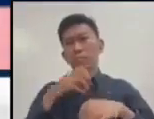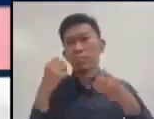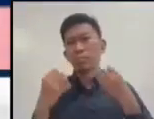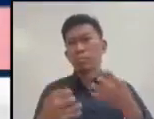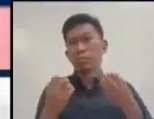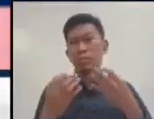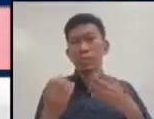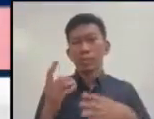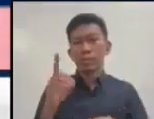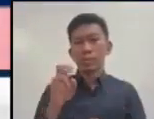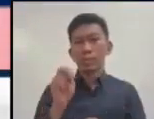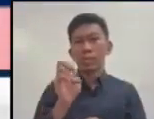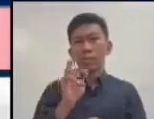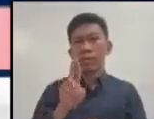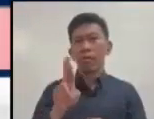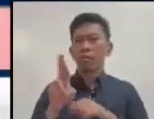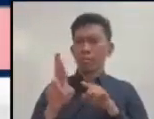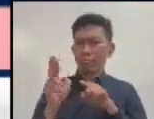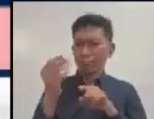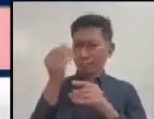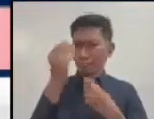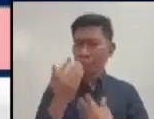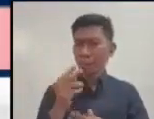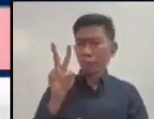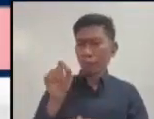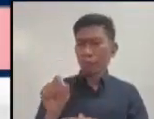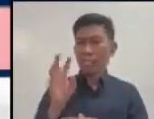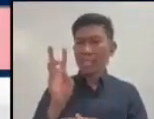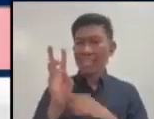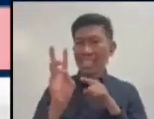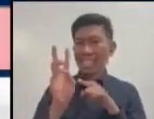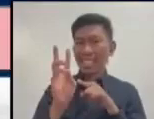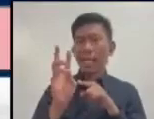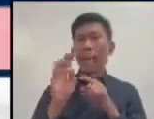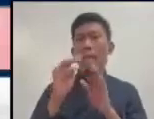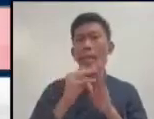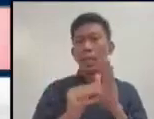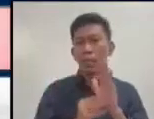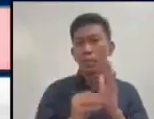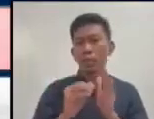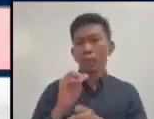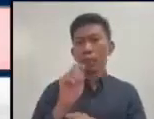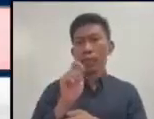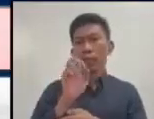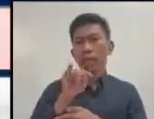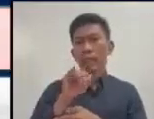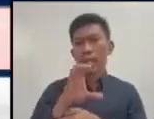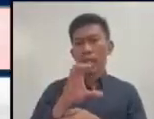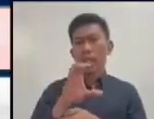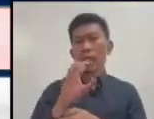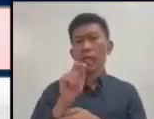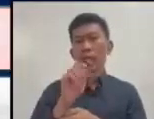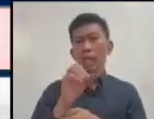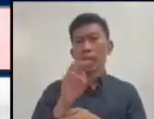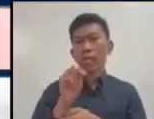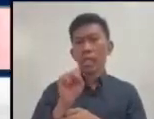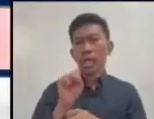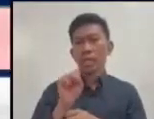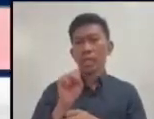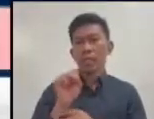million metric tons, no? So, malaki yung problema na yan. Isipin pa natin, no? May mga iba pang